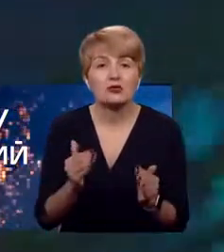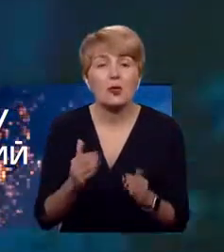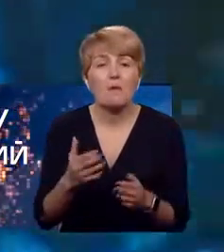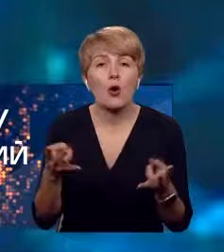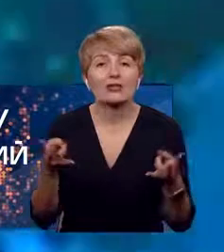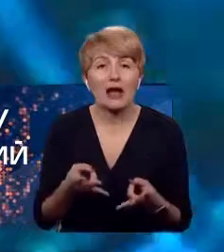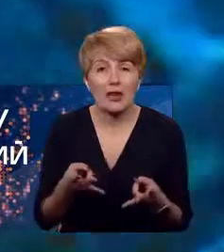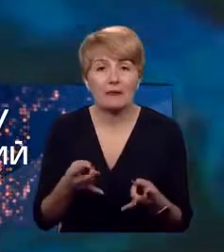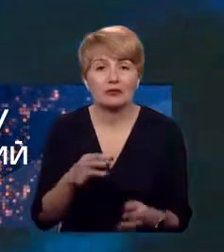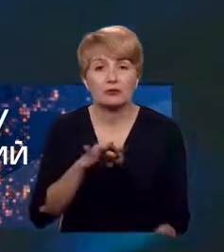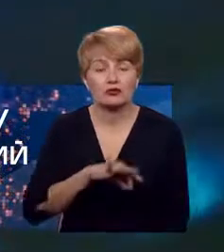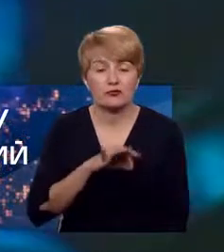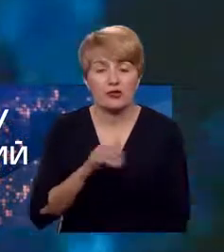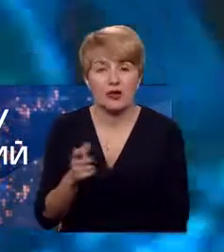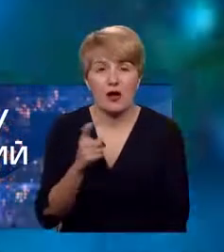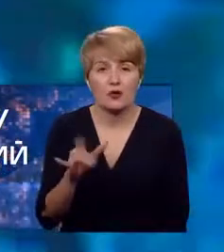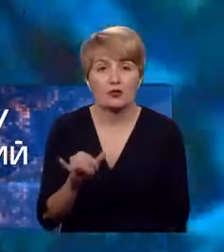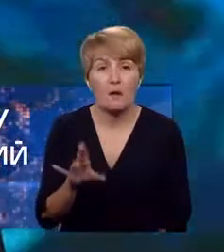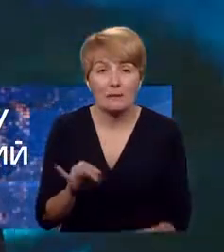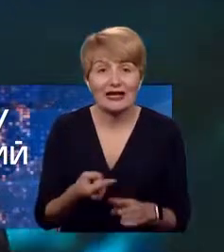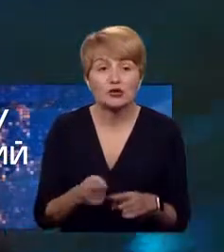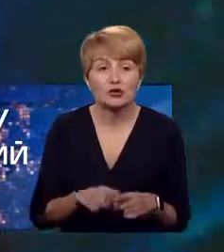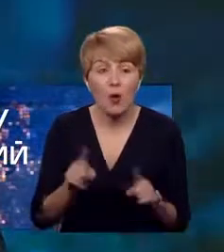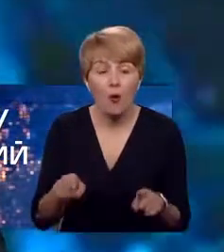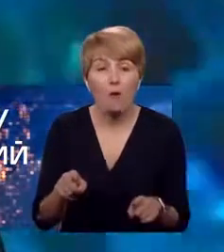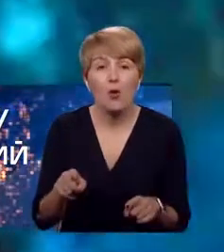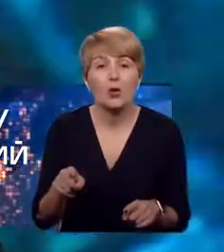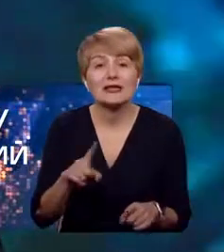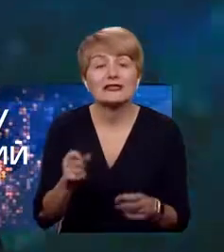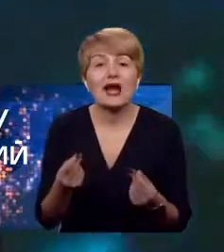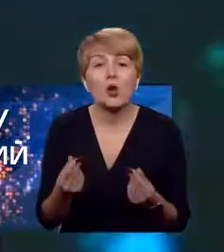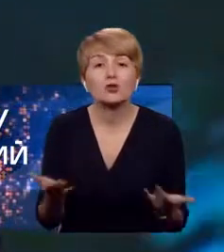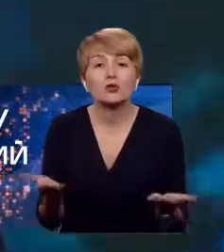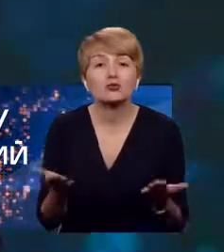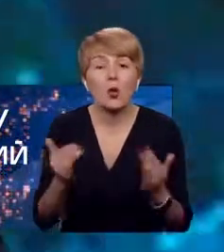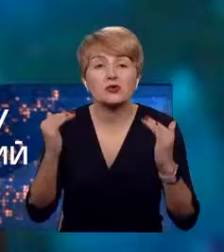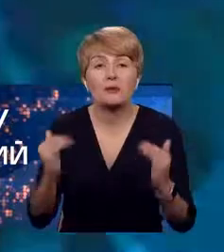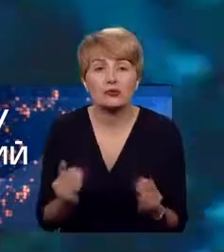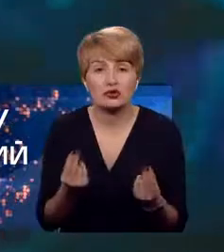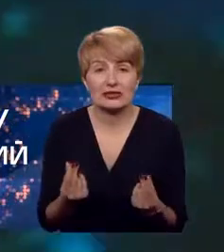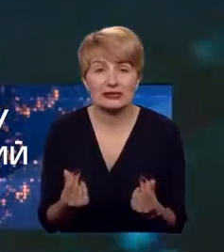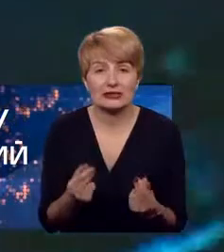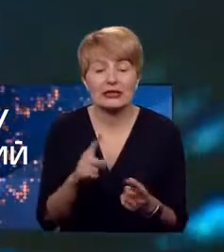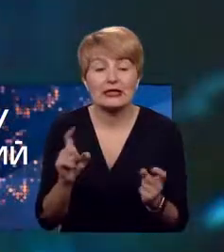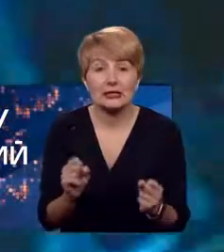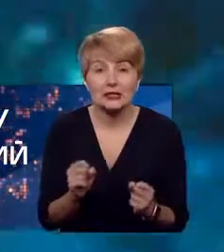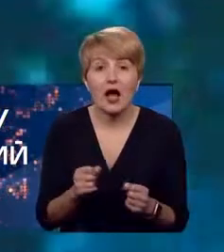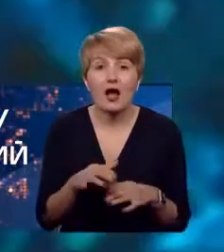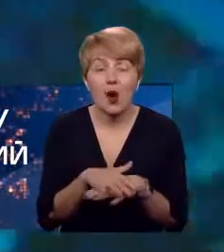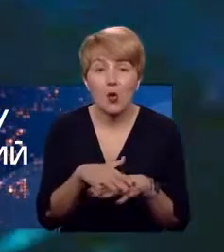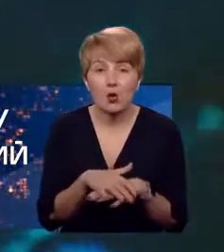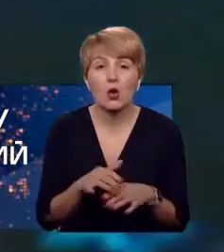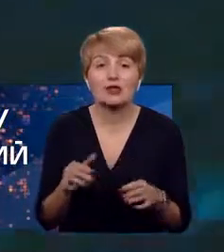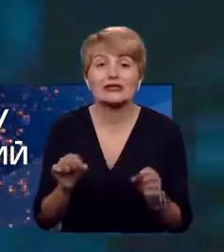споживанні газу. При цьому, за рахунок чого відбувається зменшення ціни? За рахунок здатності